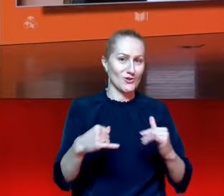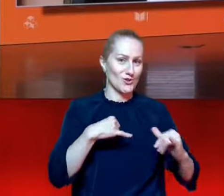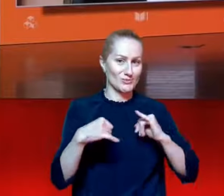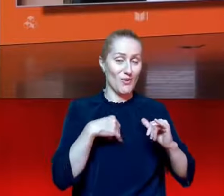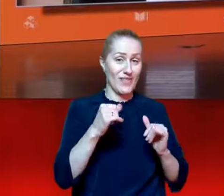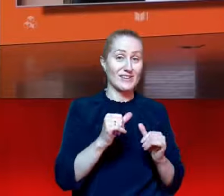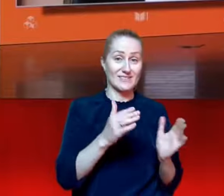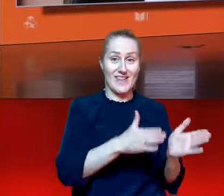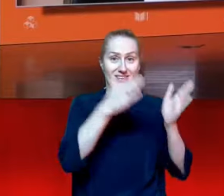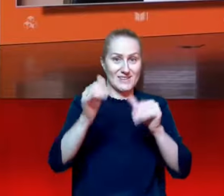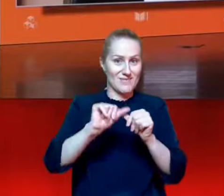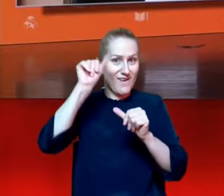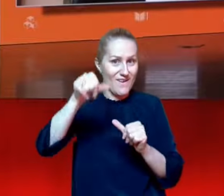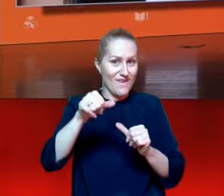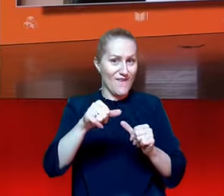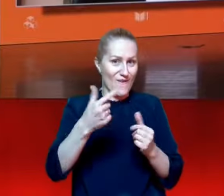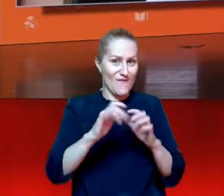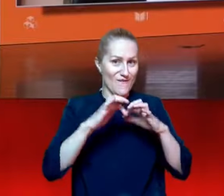Chcielibyśmy, żeby